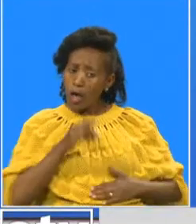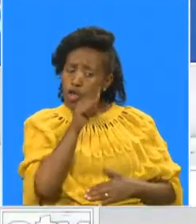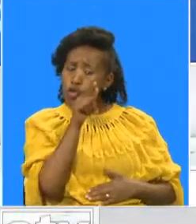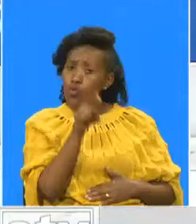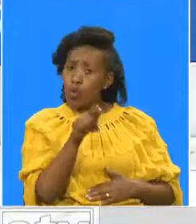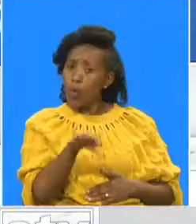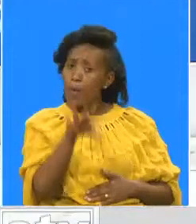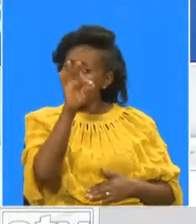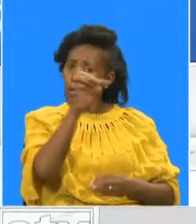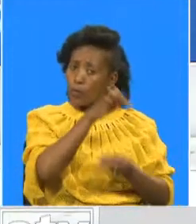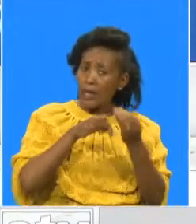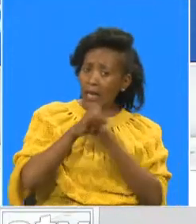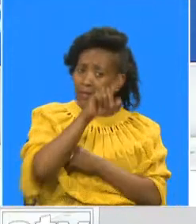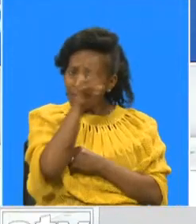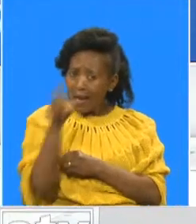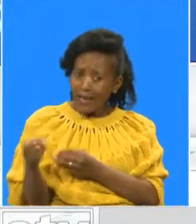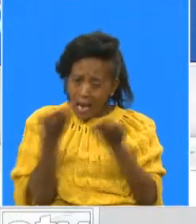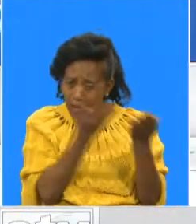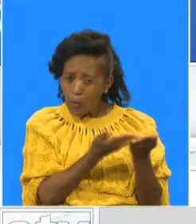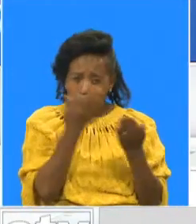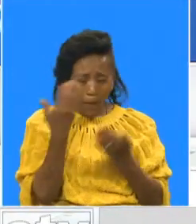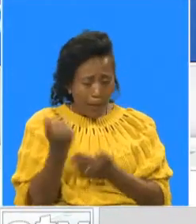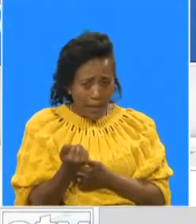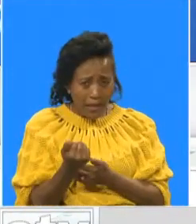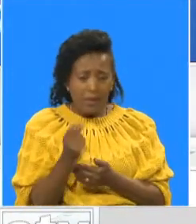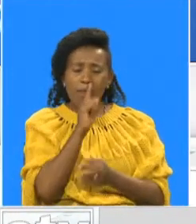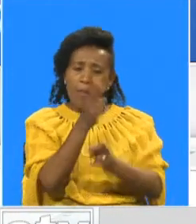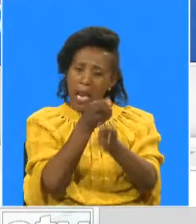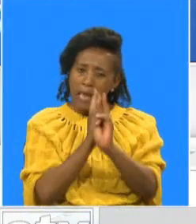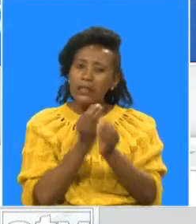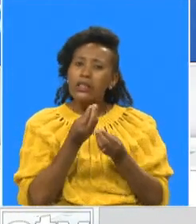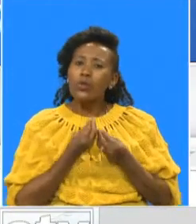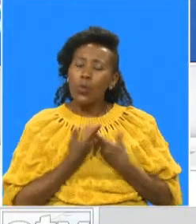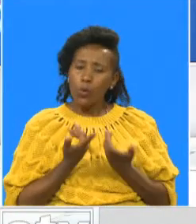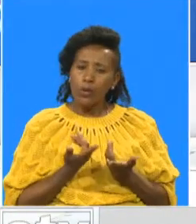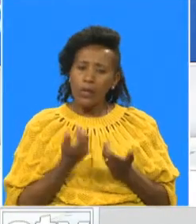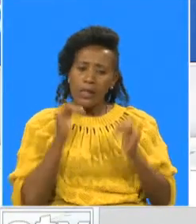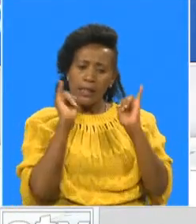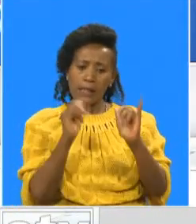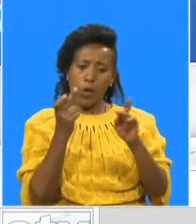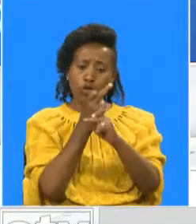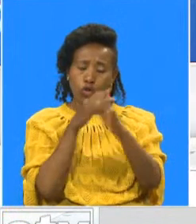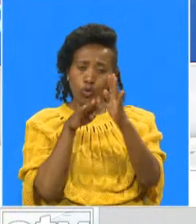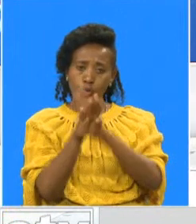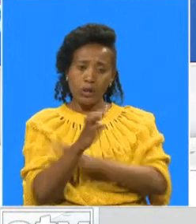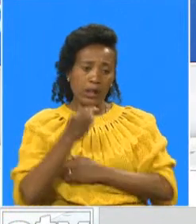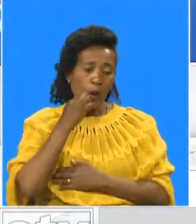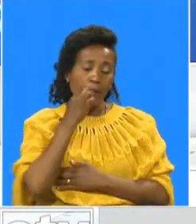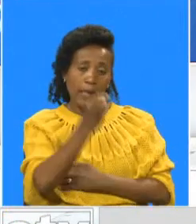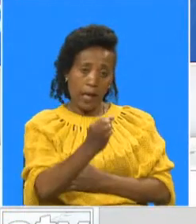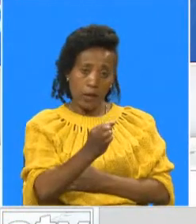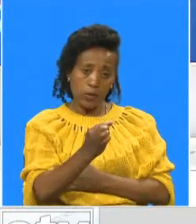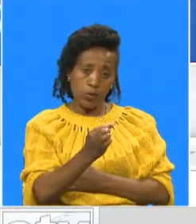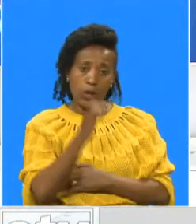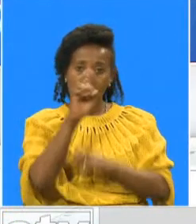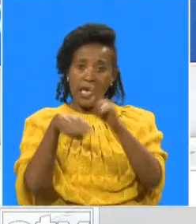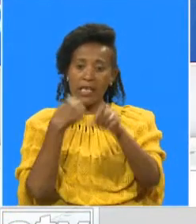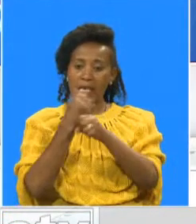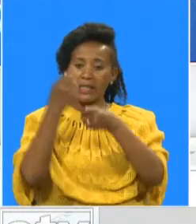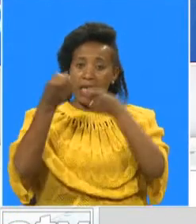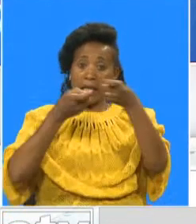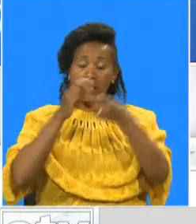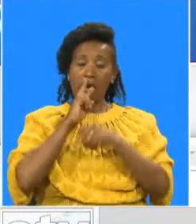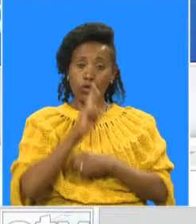እርስዎን በሚገኙበት አካባቢ ጥያቄዎትን አቅርበው ነበር? ምን ምላሽ ተሰጠዎት? እዛው ድርጅት ውስጥ ነው የተናገርኩት። እጅ ለስራ